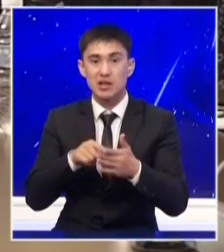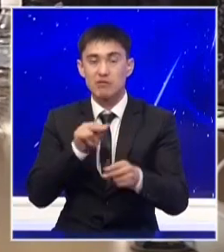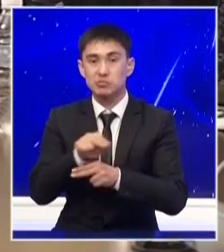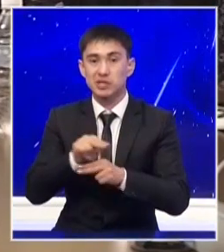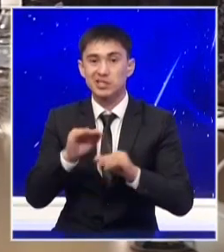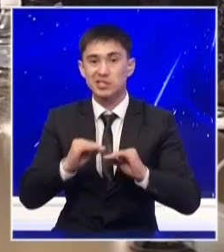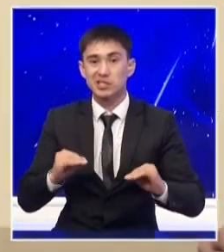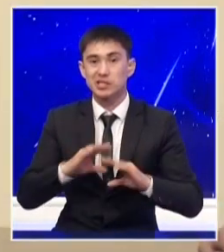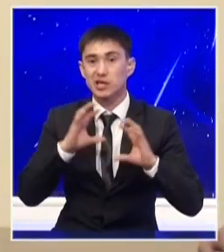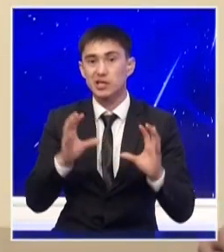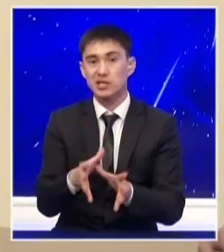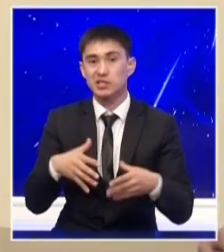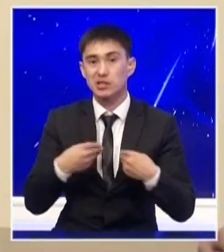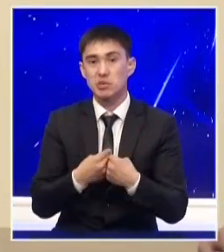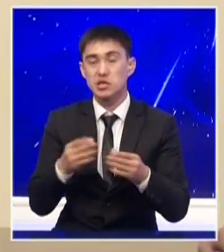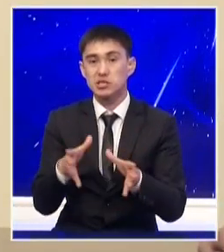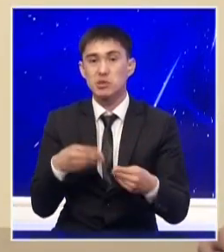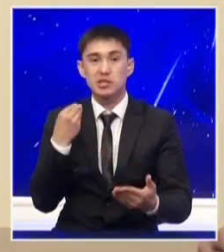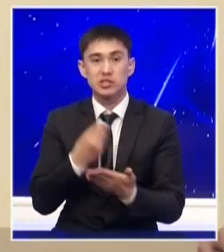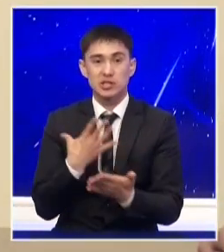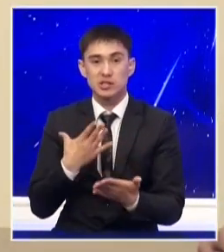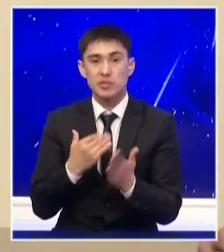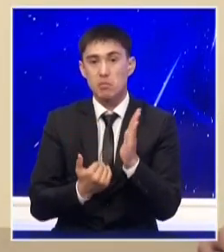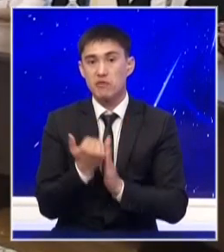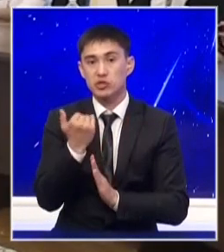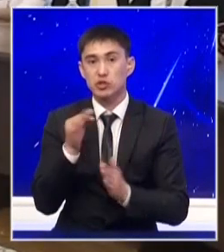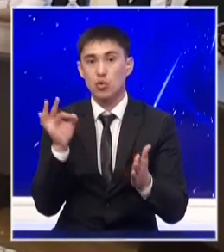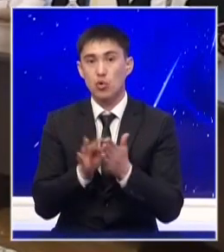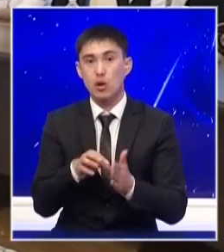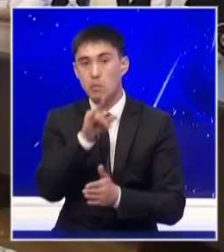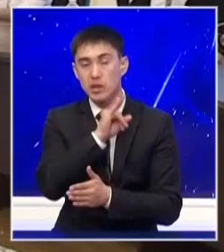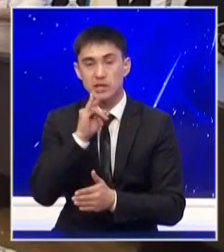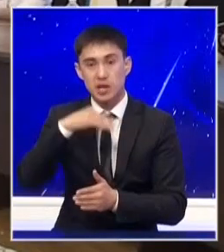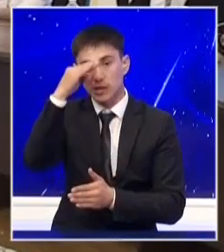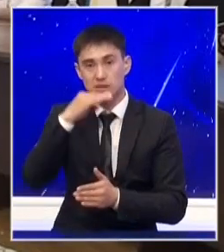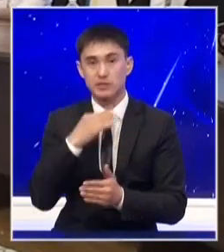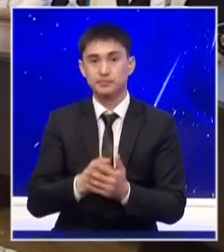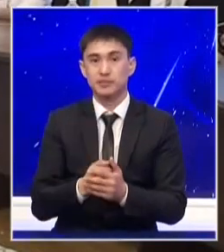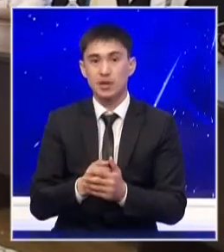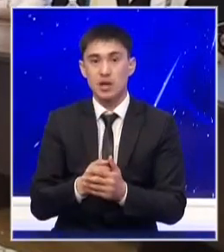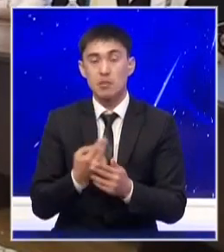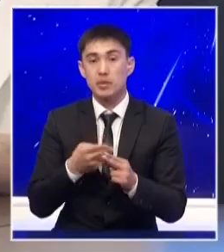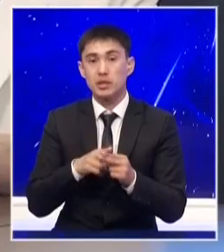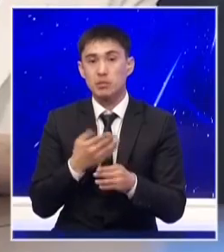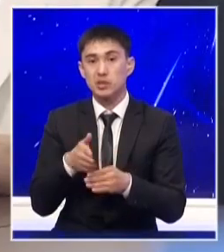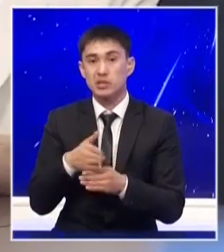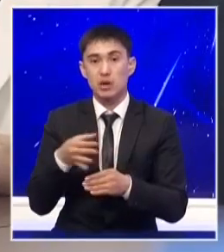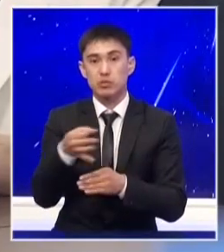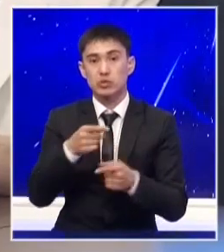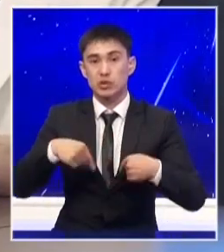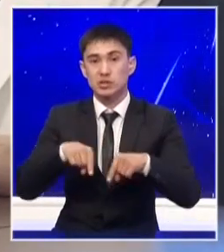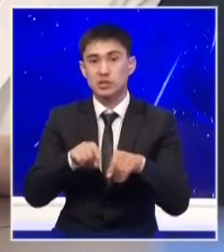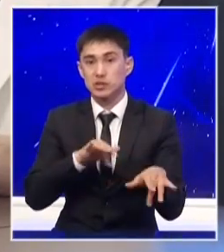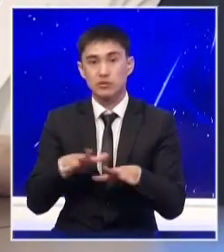воспитание детей, сохранение семей и семейных ценностей, повышение роли матери и отца. При этом подразделения областной